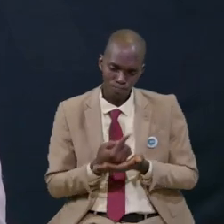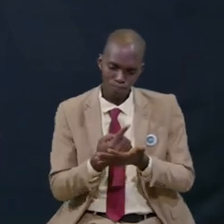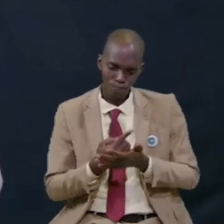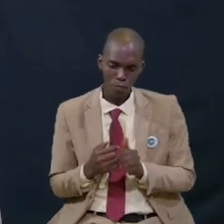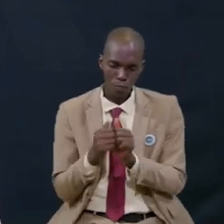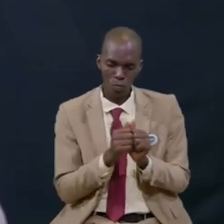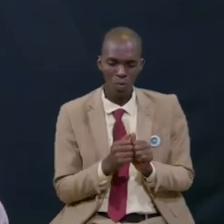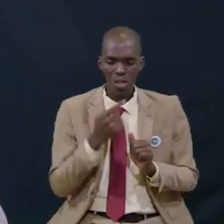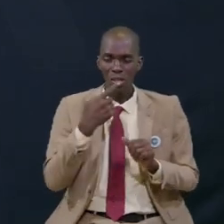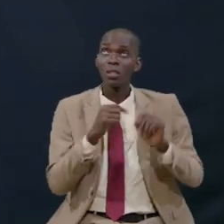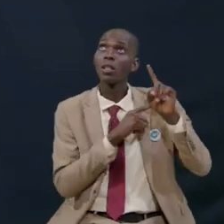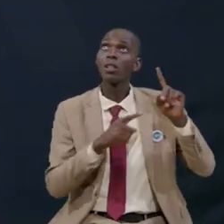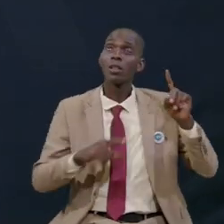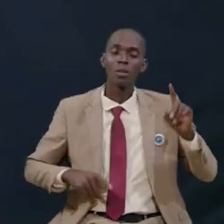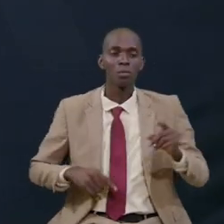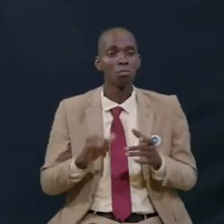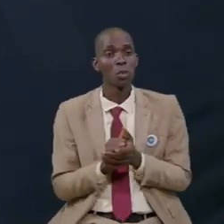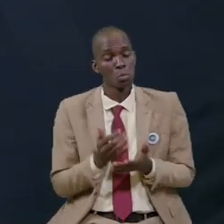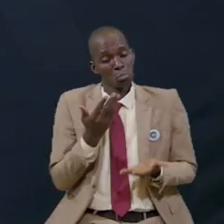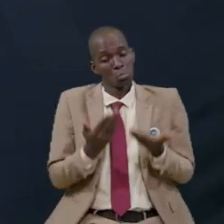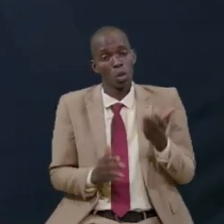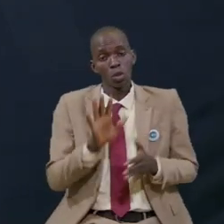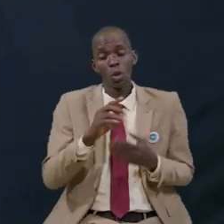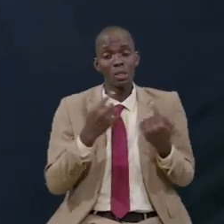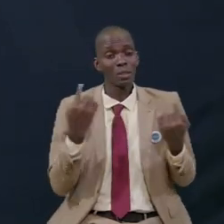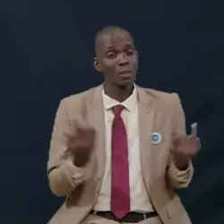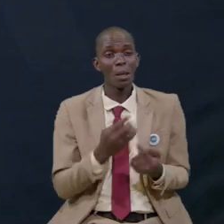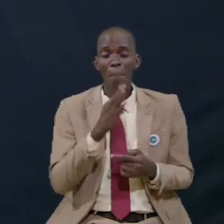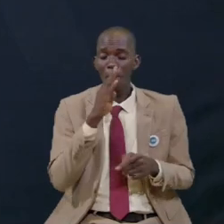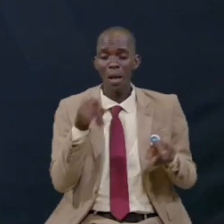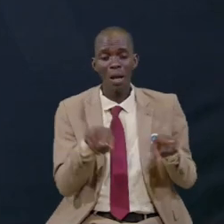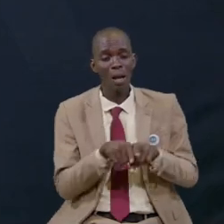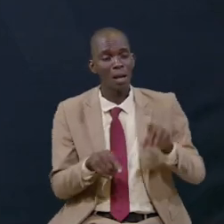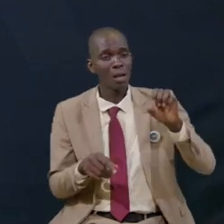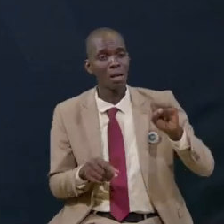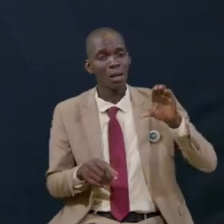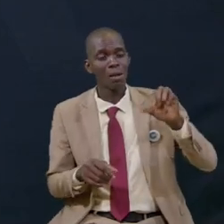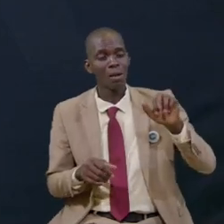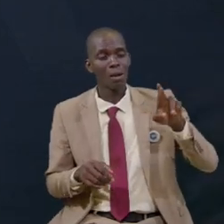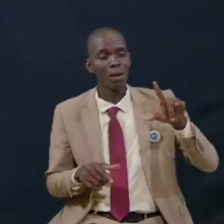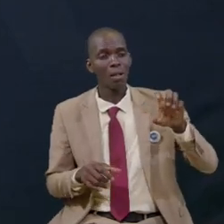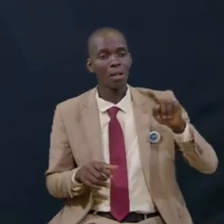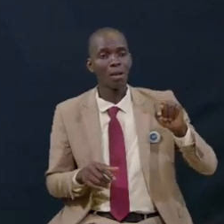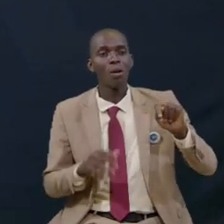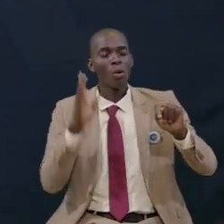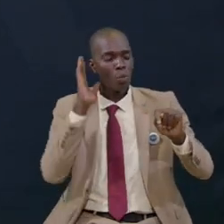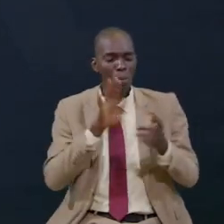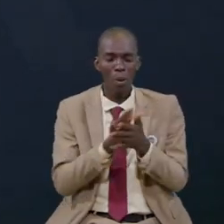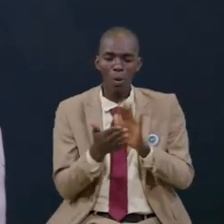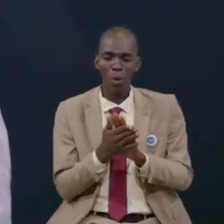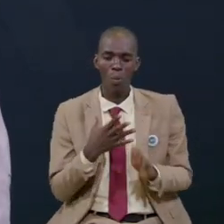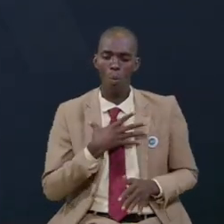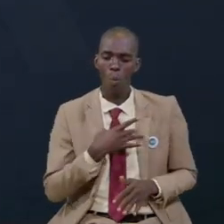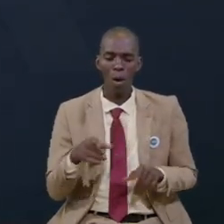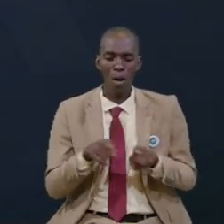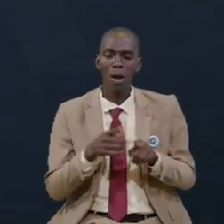l'Éternel, si vos péchés sont comme le cramoisi, ils deviendront blancs comme la neige. S'ils